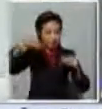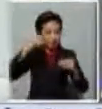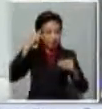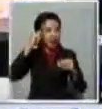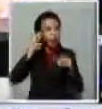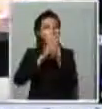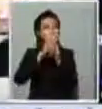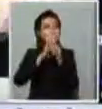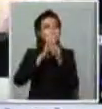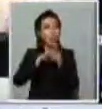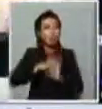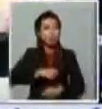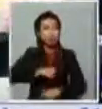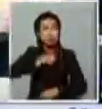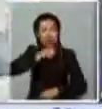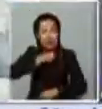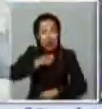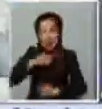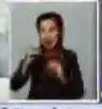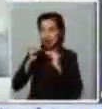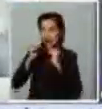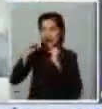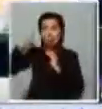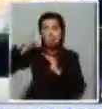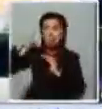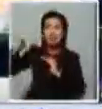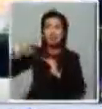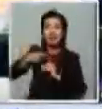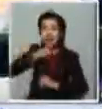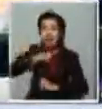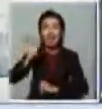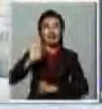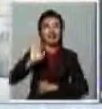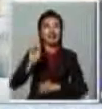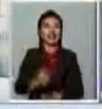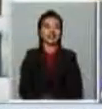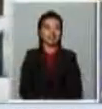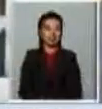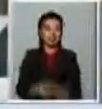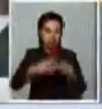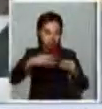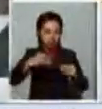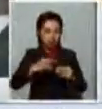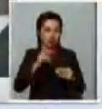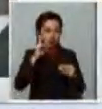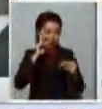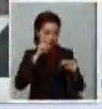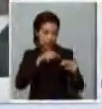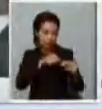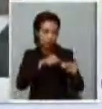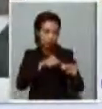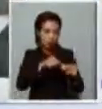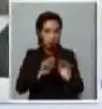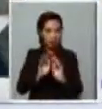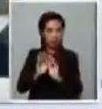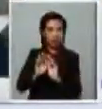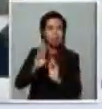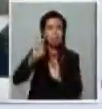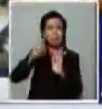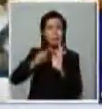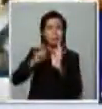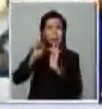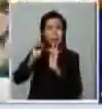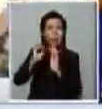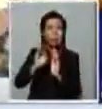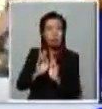นาดนั้นไม่แก่ขนาดนั้นนะโอ้โหตายแล้ว เราบ่มประมาณ3วัน อ๋อมาบ่น3วัน ก็สุกแบบนี้เลยพร้อมทาน